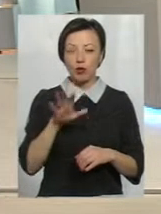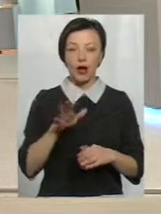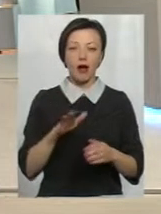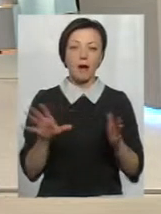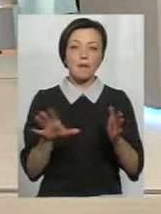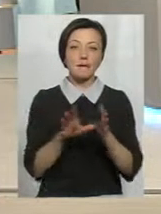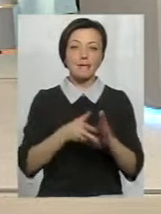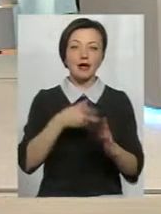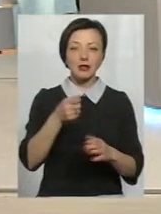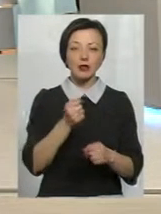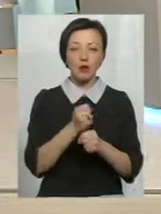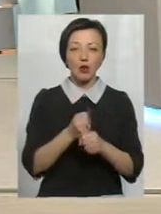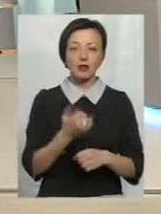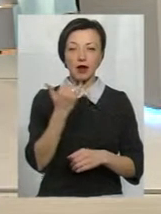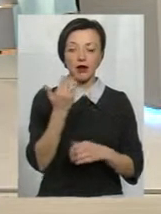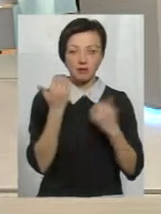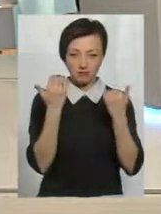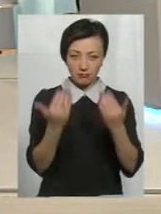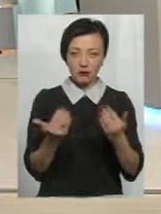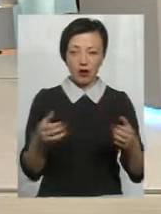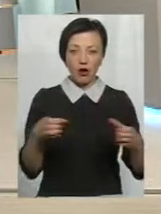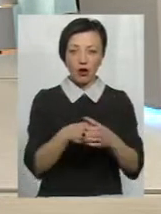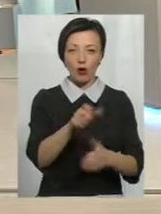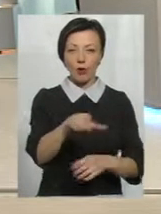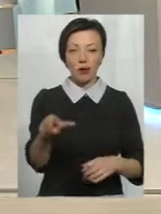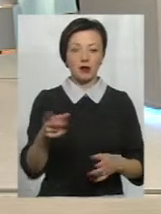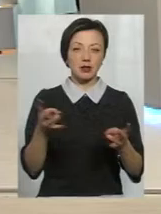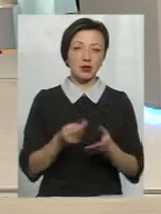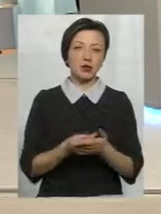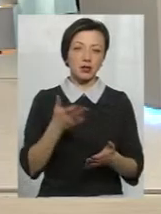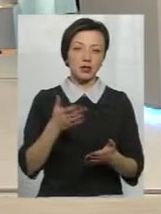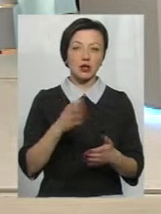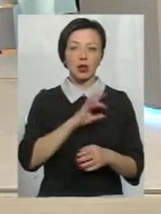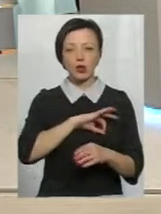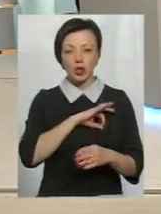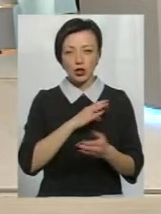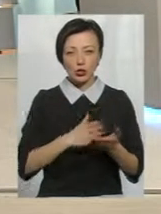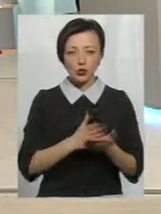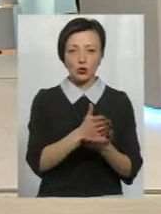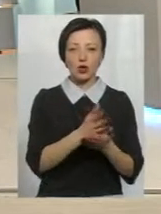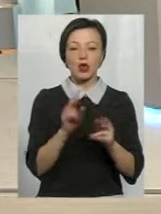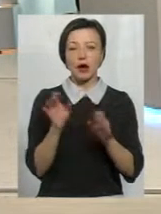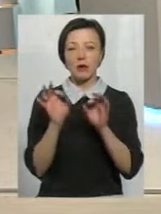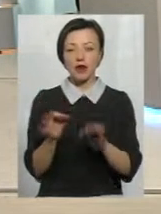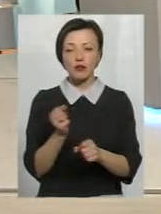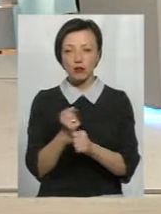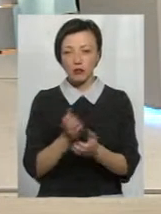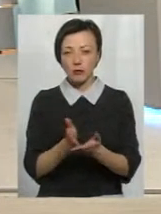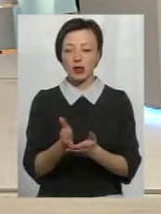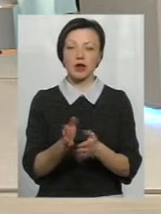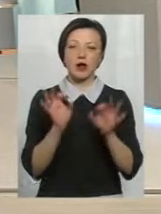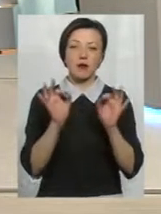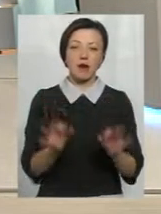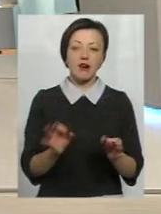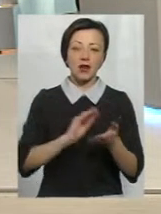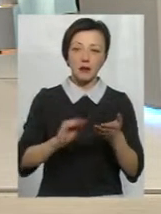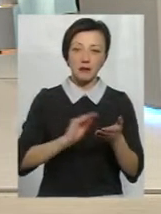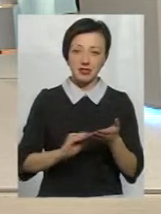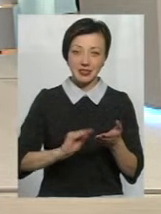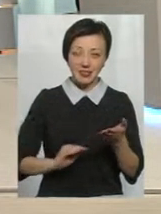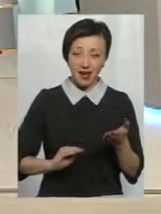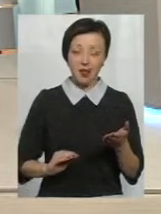– це робота громади, так? Тобто треба оцінити юридичну сторону, як це правильно зробити, правильно написати